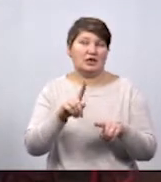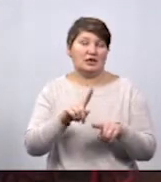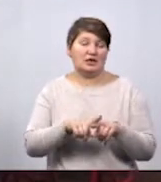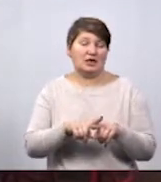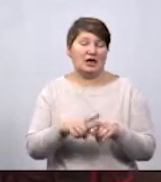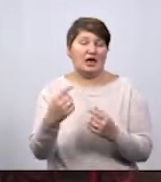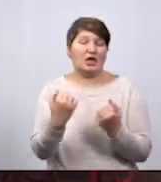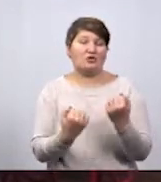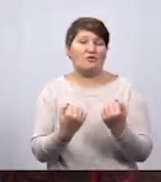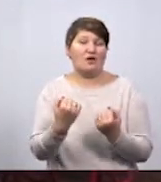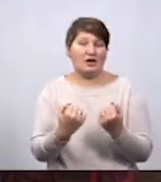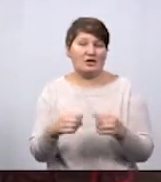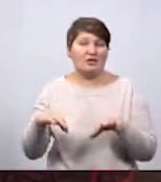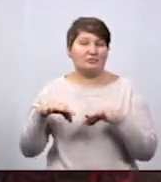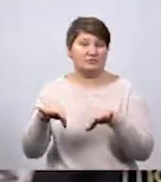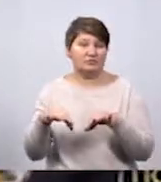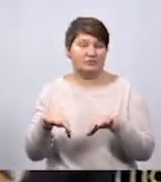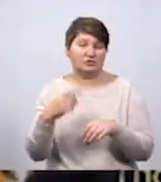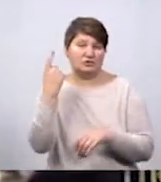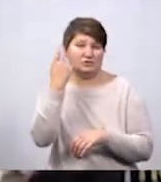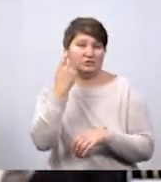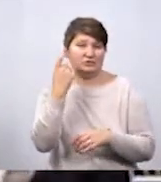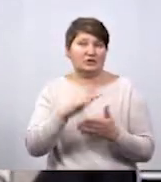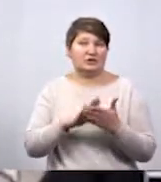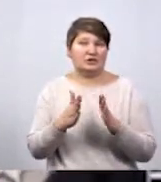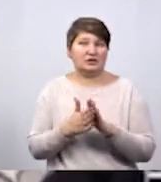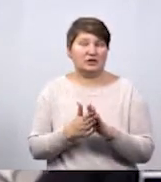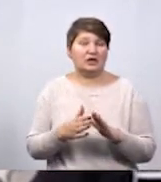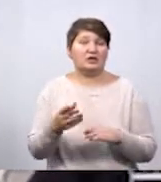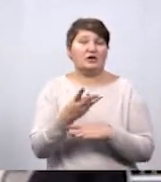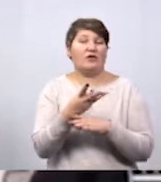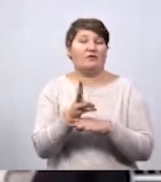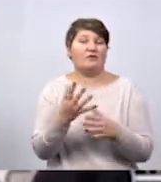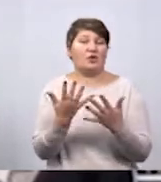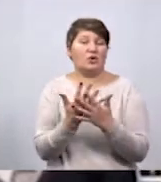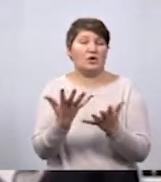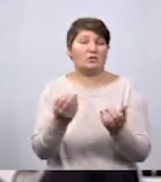керування транспортним засобом у нетверезому стані. У соціальному відеоролику брали участь